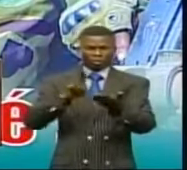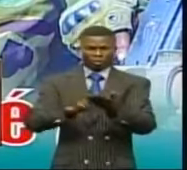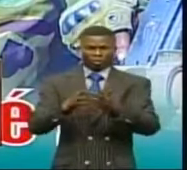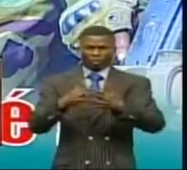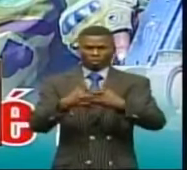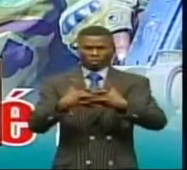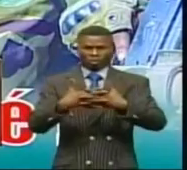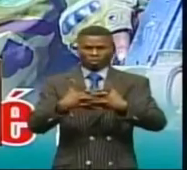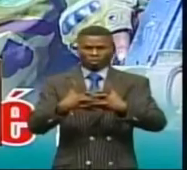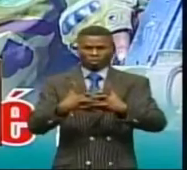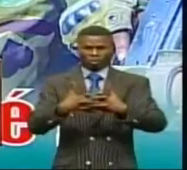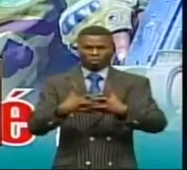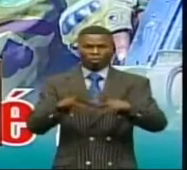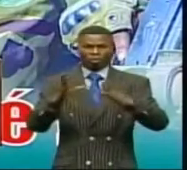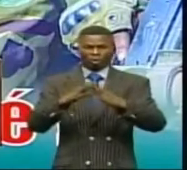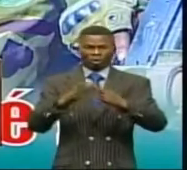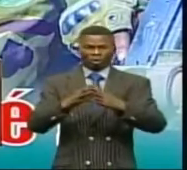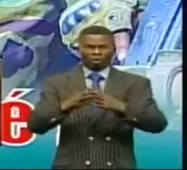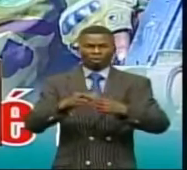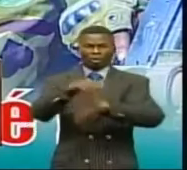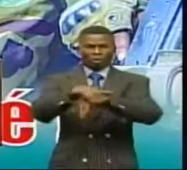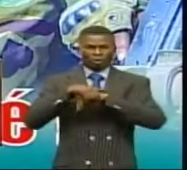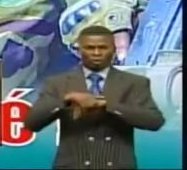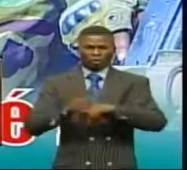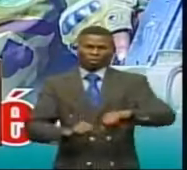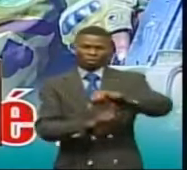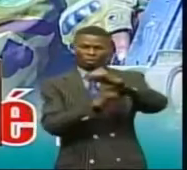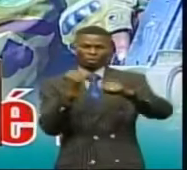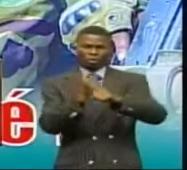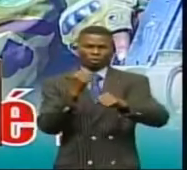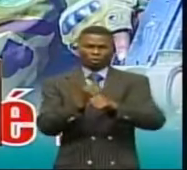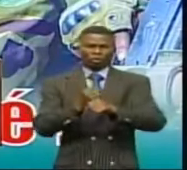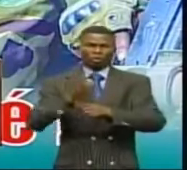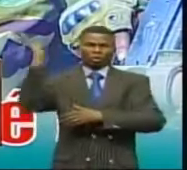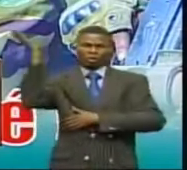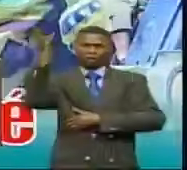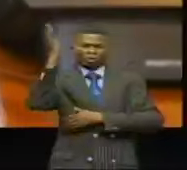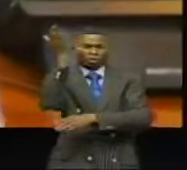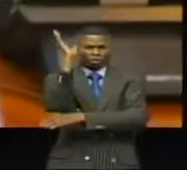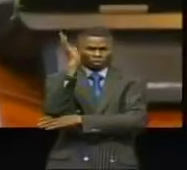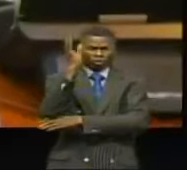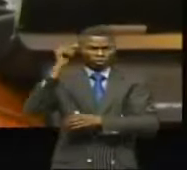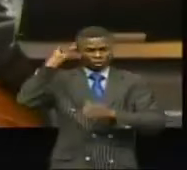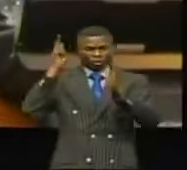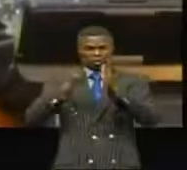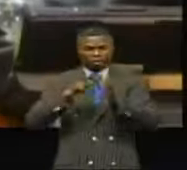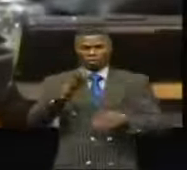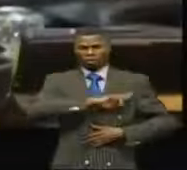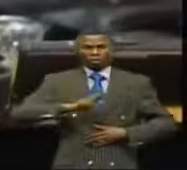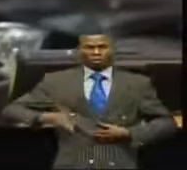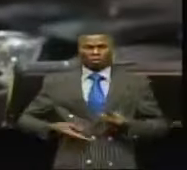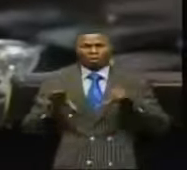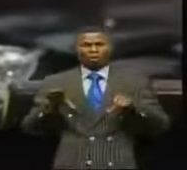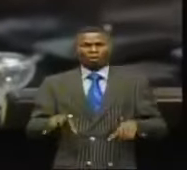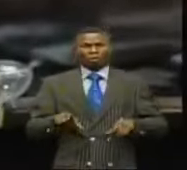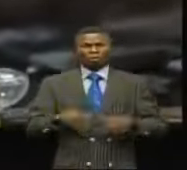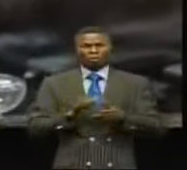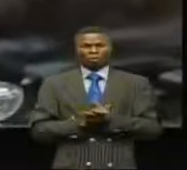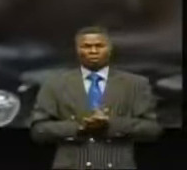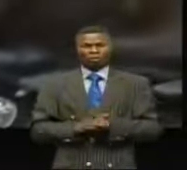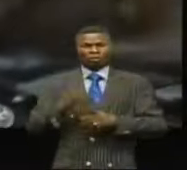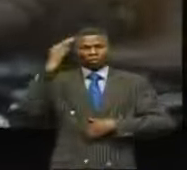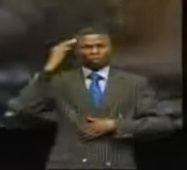partenariat avec Global Trees pour accompagner les efforts de reboisement par le gouvernement de la République démocratique du Congo. Le Conseil